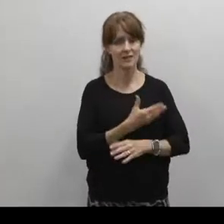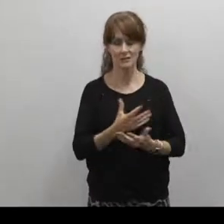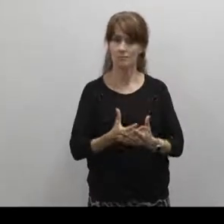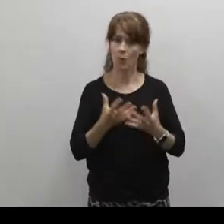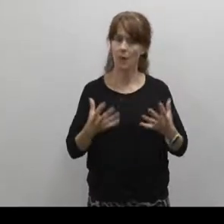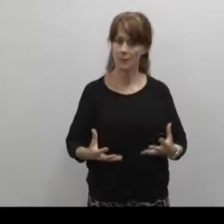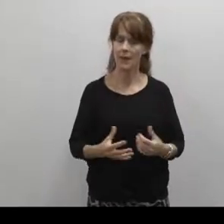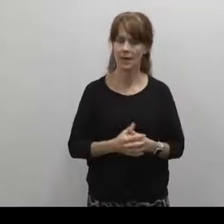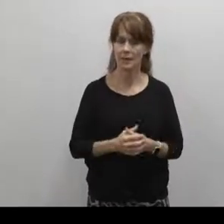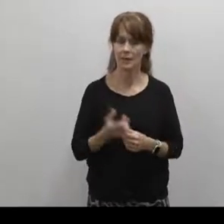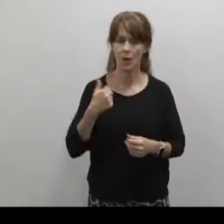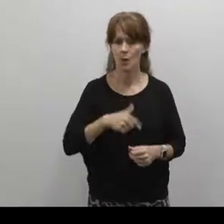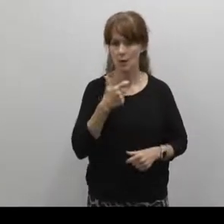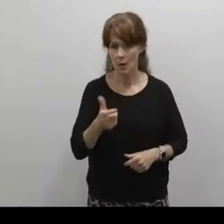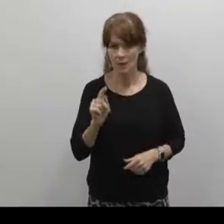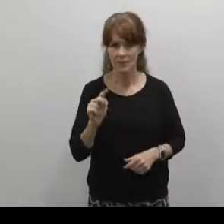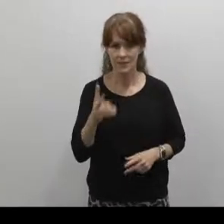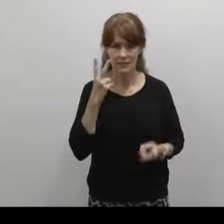bản chinh